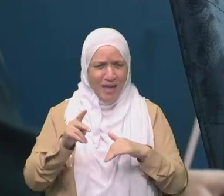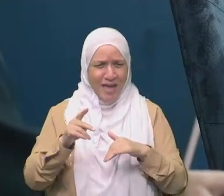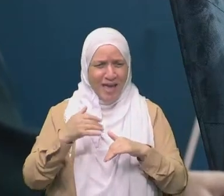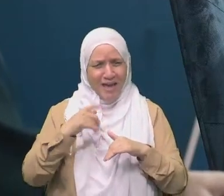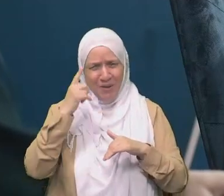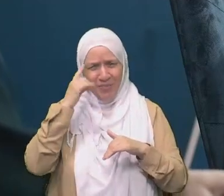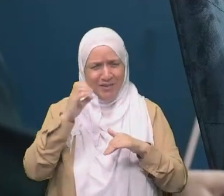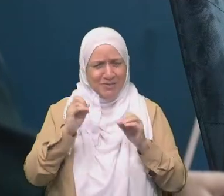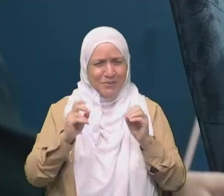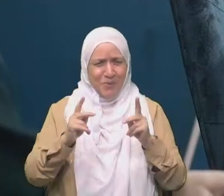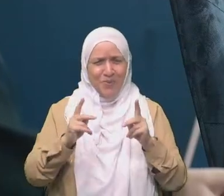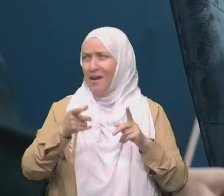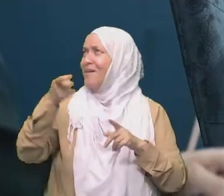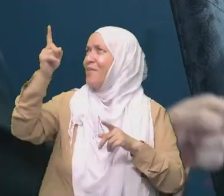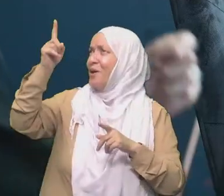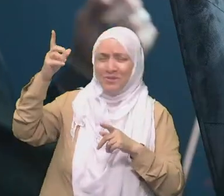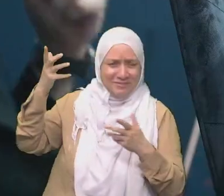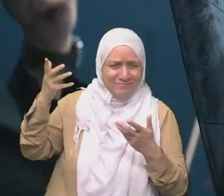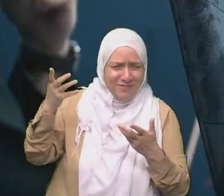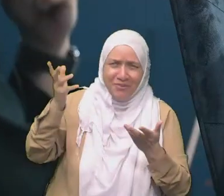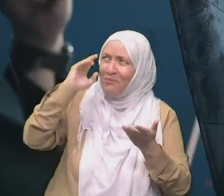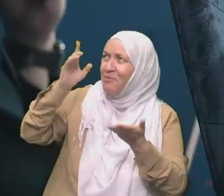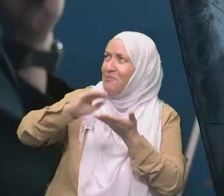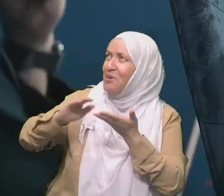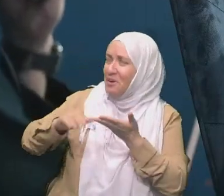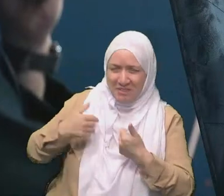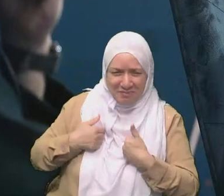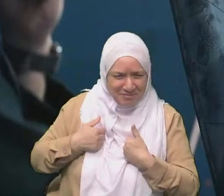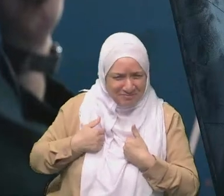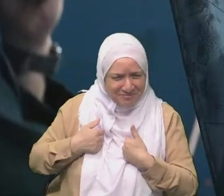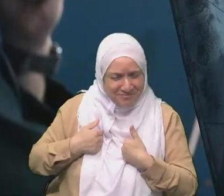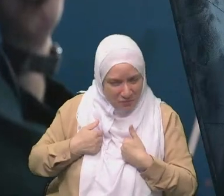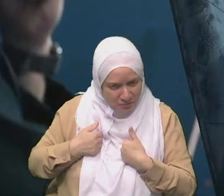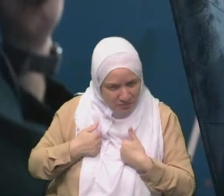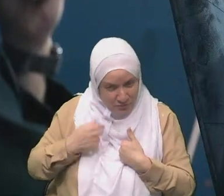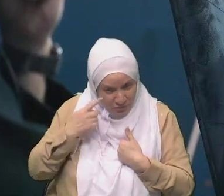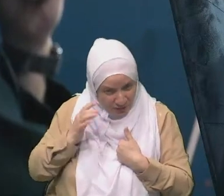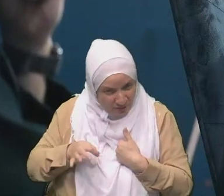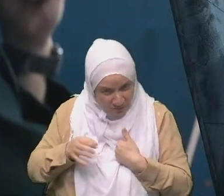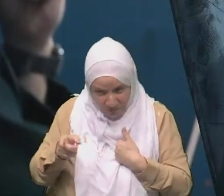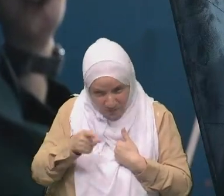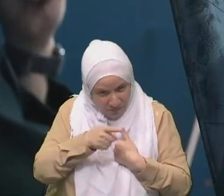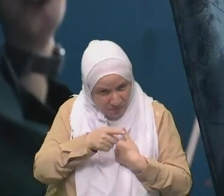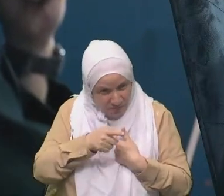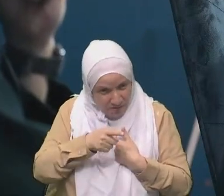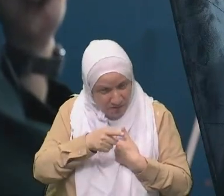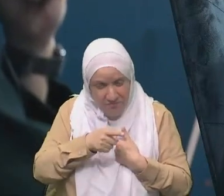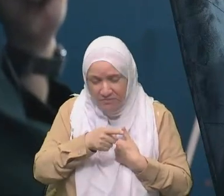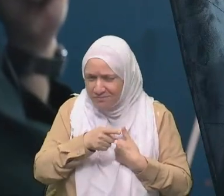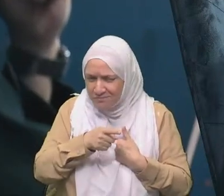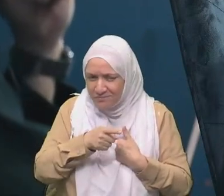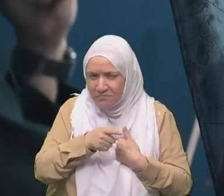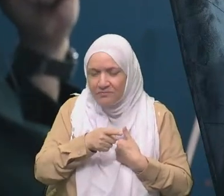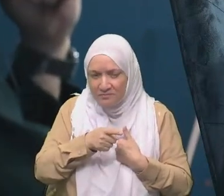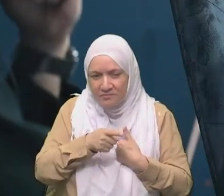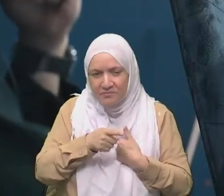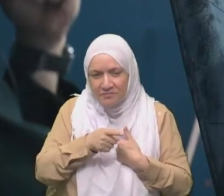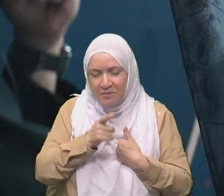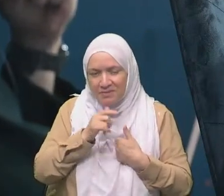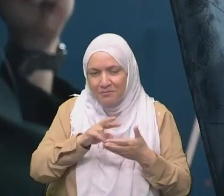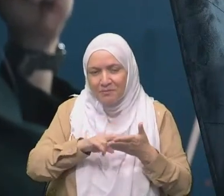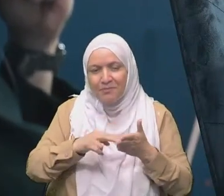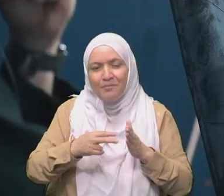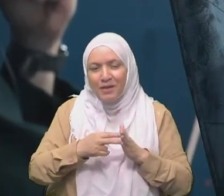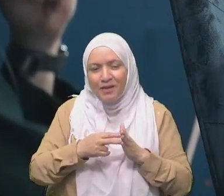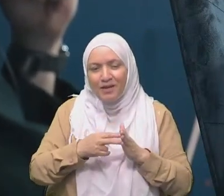on Allah's forgiveness and Allah's mercy. وبالتسويف بالتوبة تارة. Procrastinating when it comes to giving